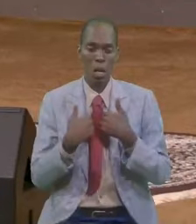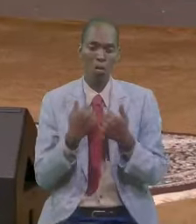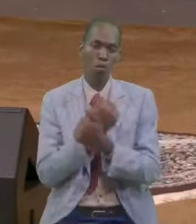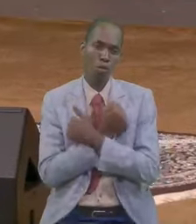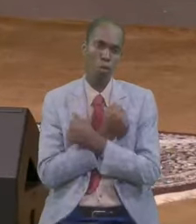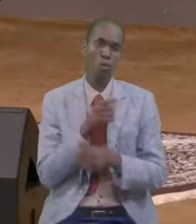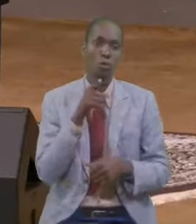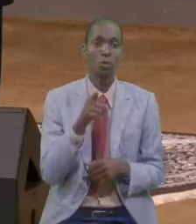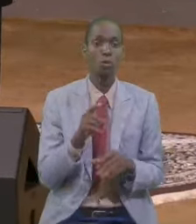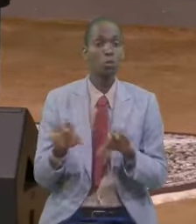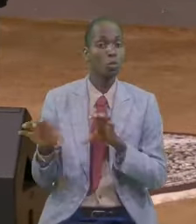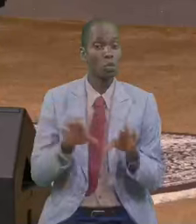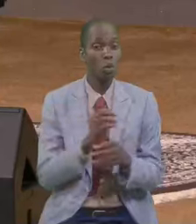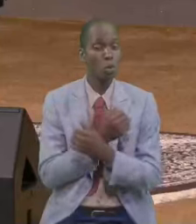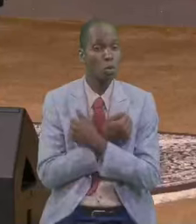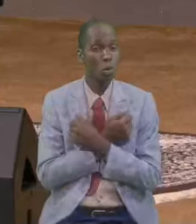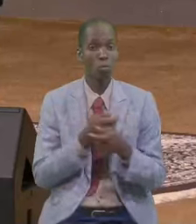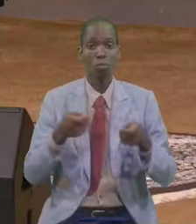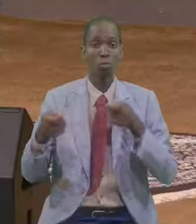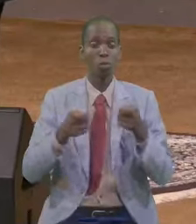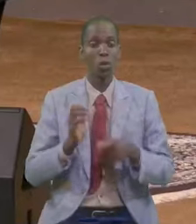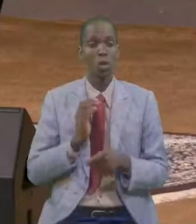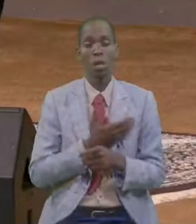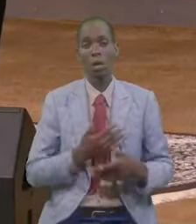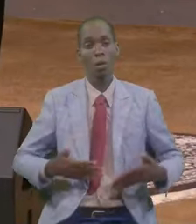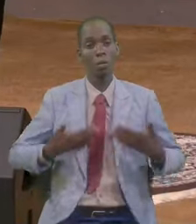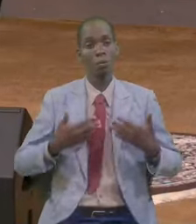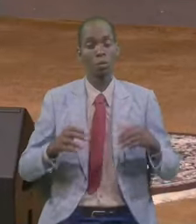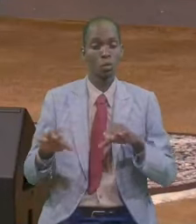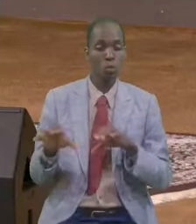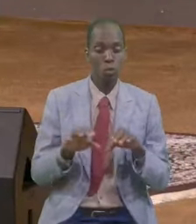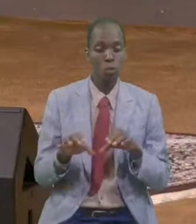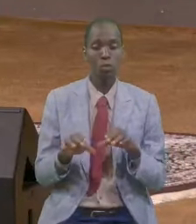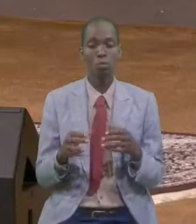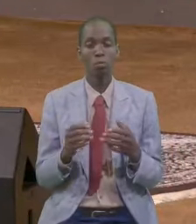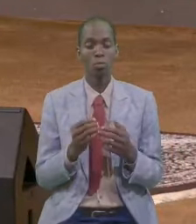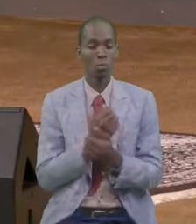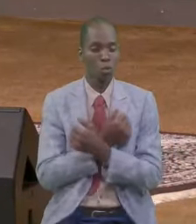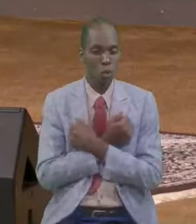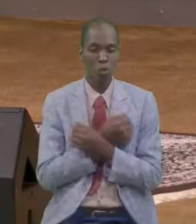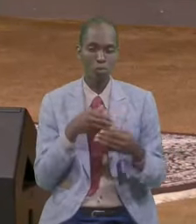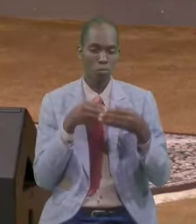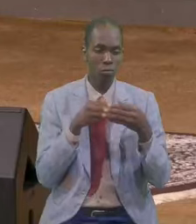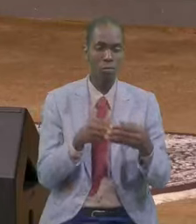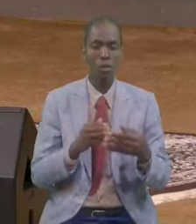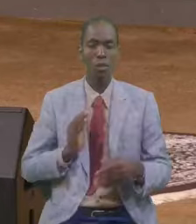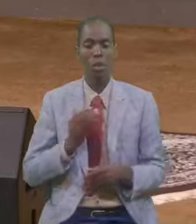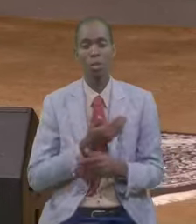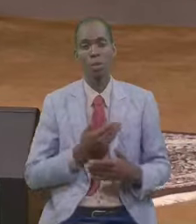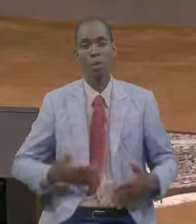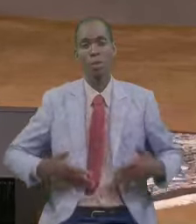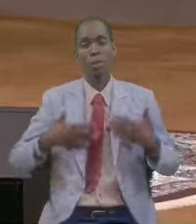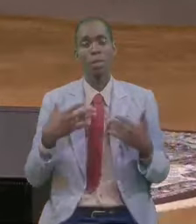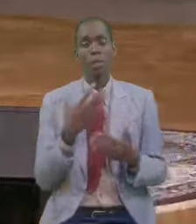aimé. Est-ce que l'amour contrôle notre vie? Est-ce que l'amour dirige notre vie, conduit